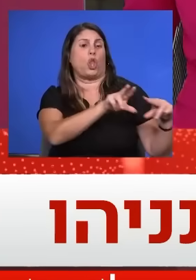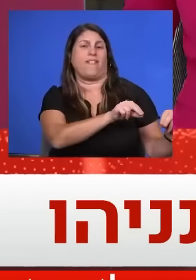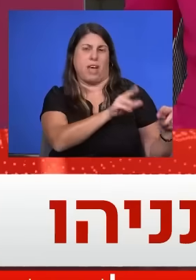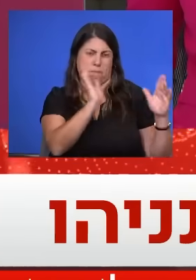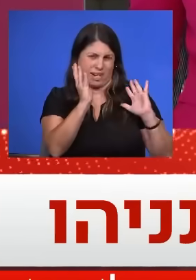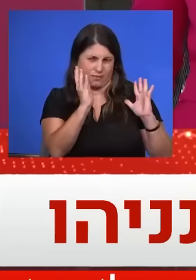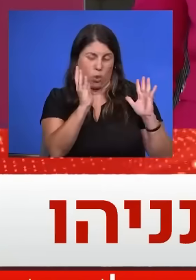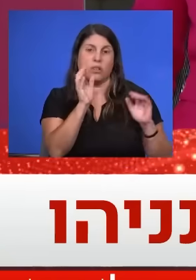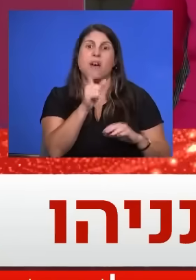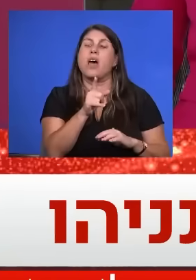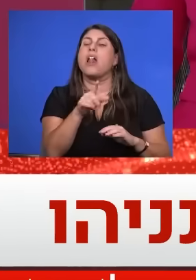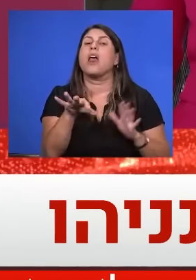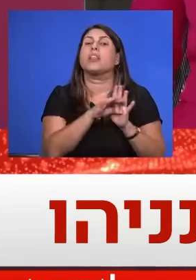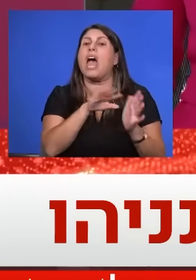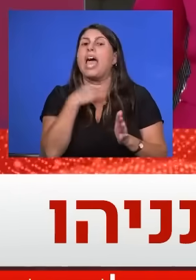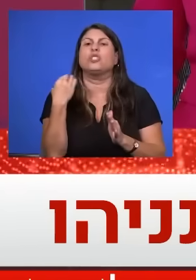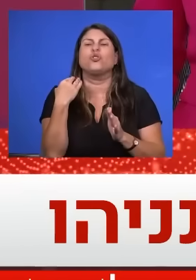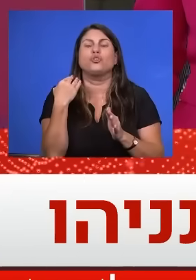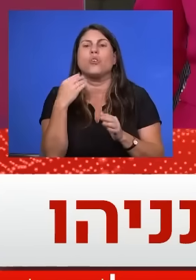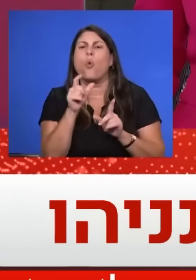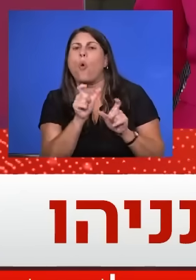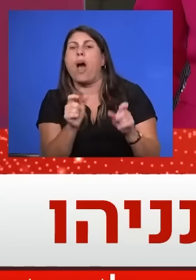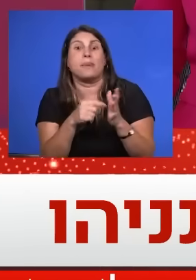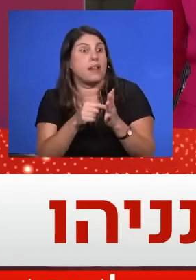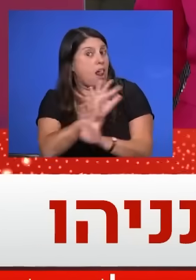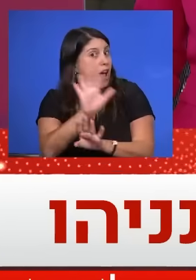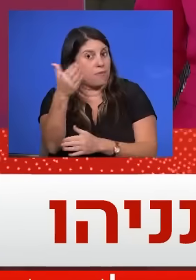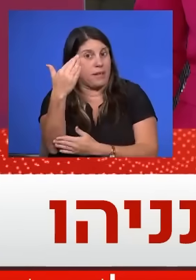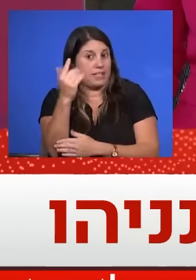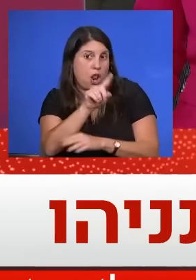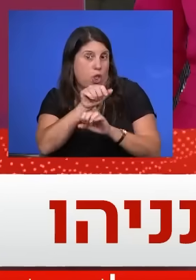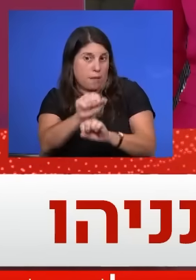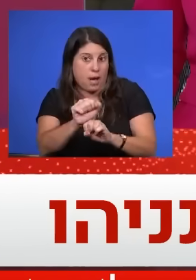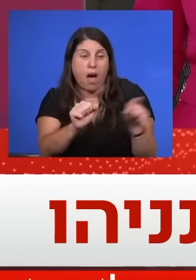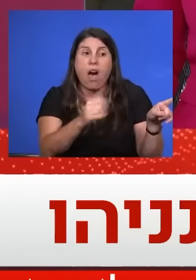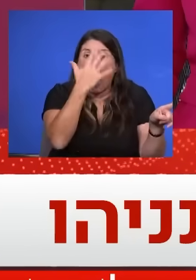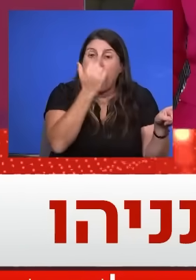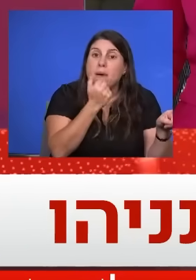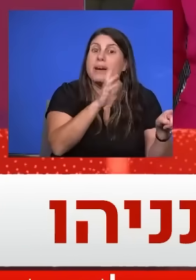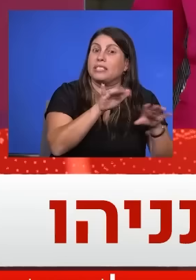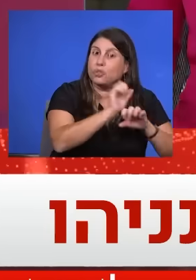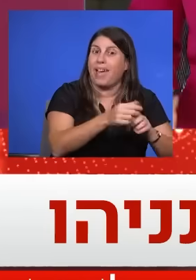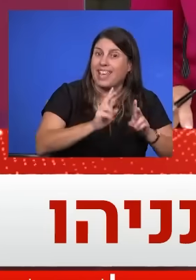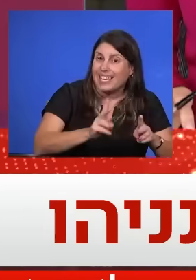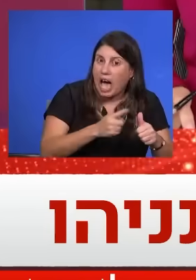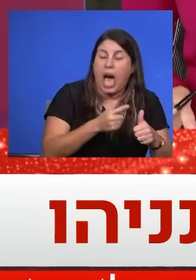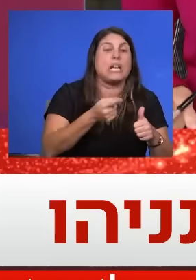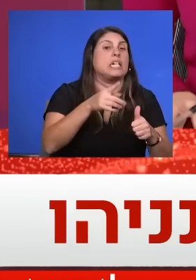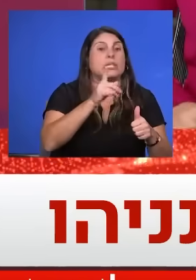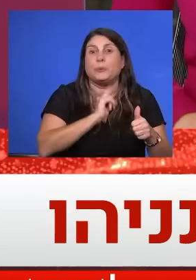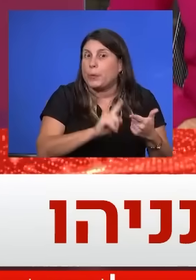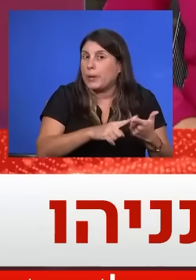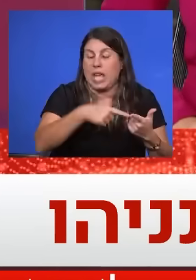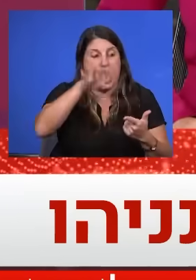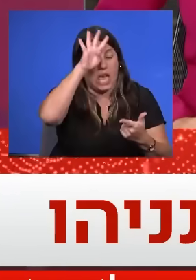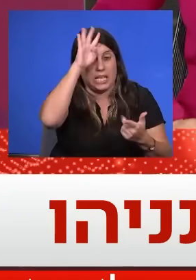משום ששום מדינה לא תמכה בו, בעוד שחמאס יש לו תמיכה של עיראק, של סוריה, של איראן, ואפילו של קטר ושל טורקיה.